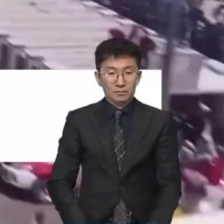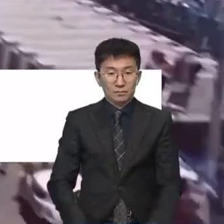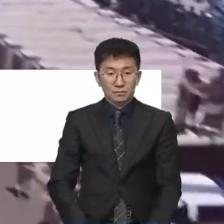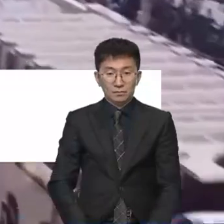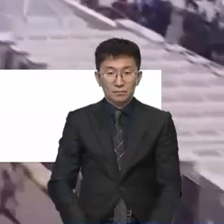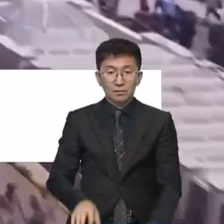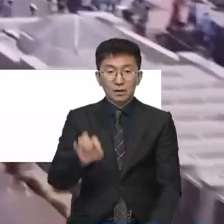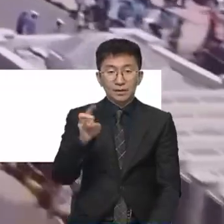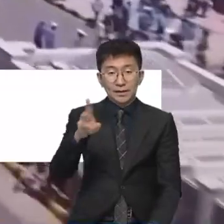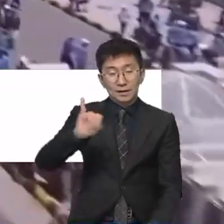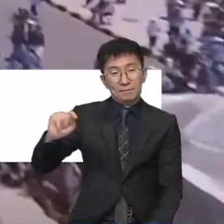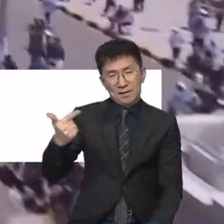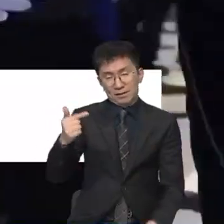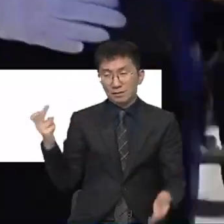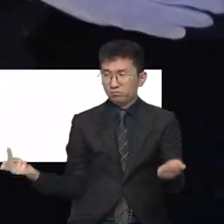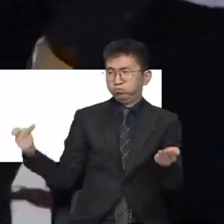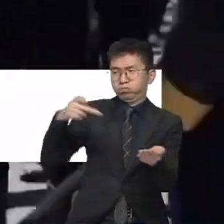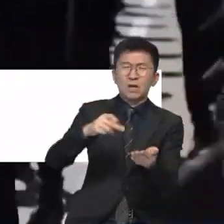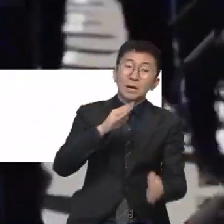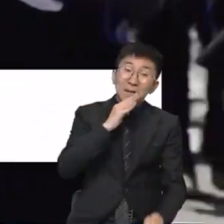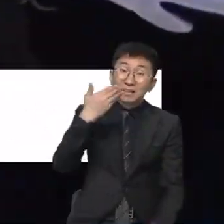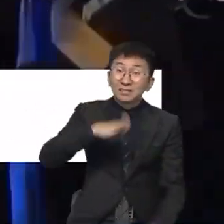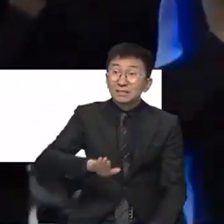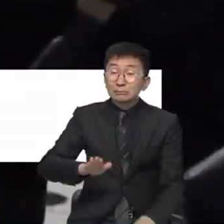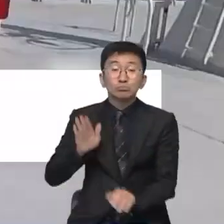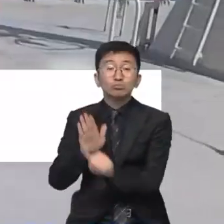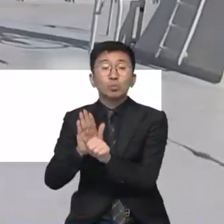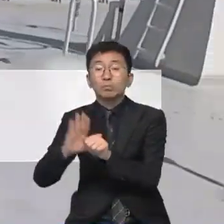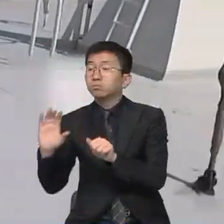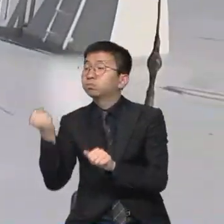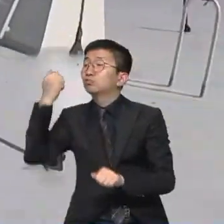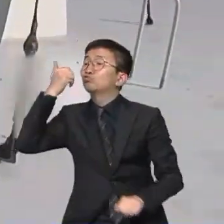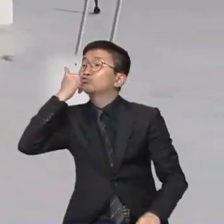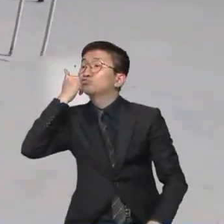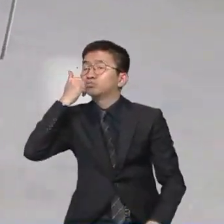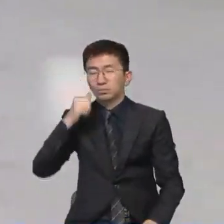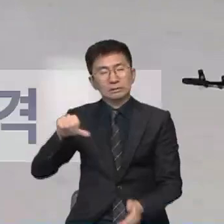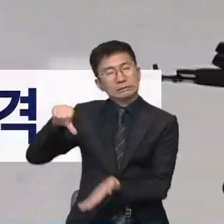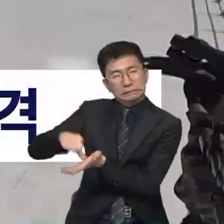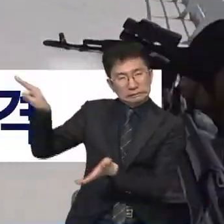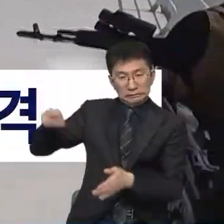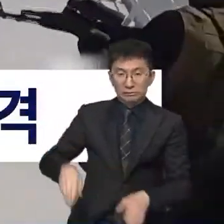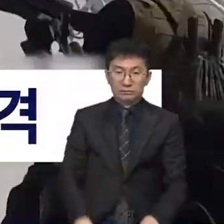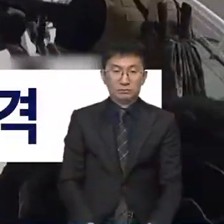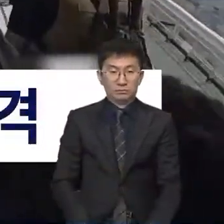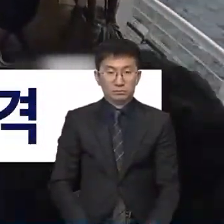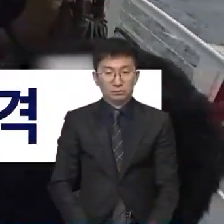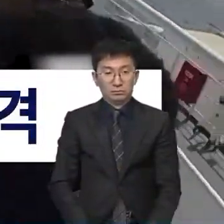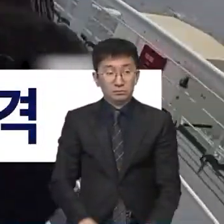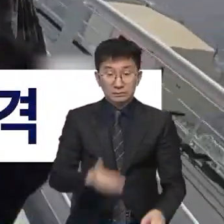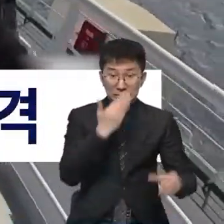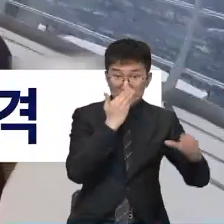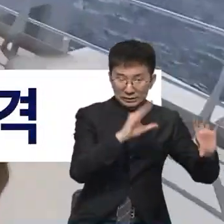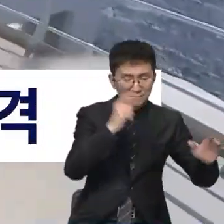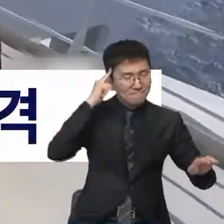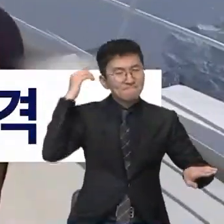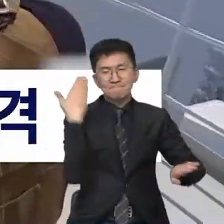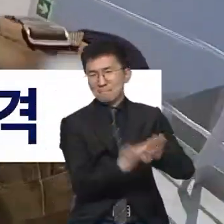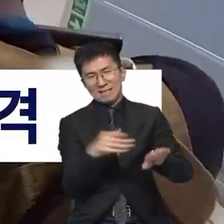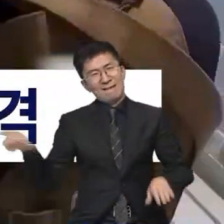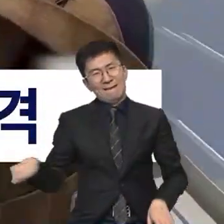gun, the weapons here are being supplied by Iran. 이란과 후티반군 모두 이스라엘과 반대편에 서